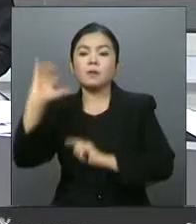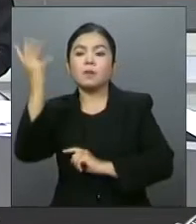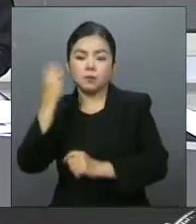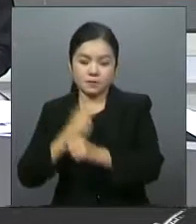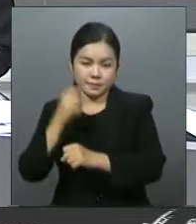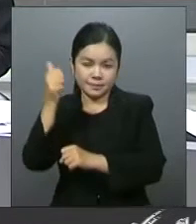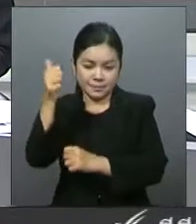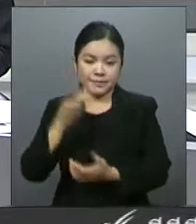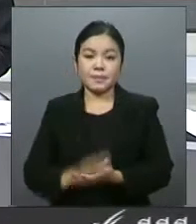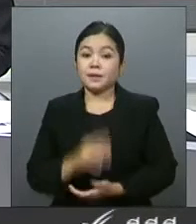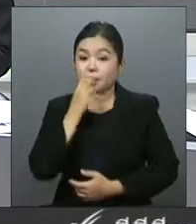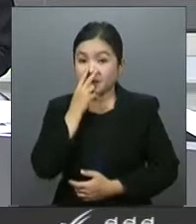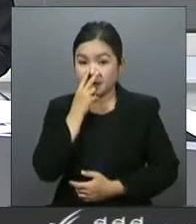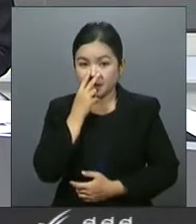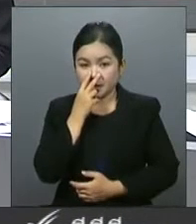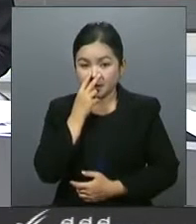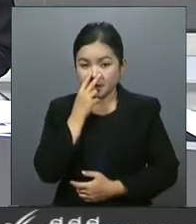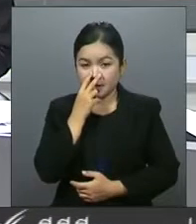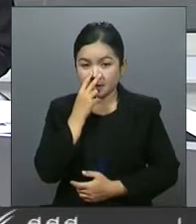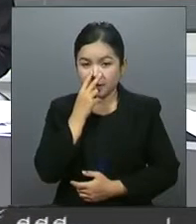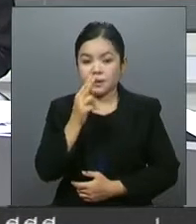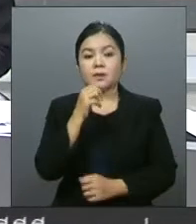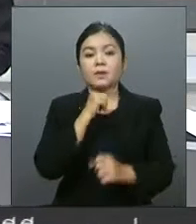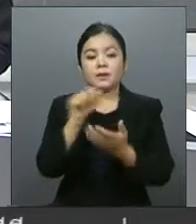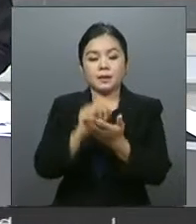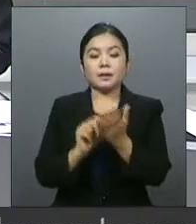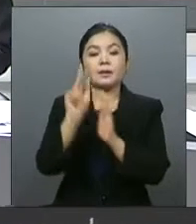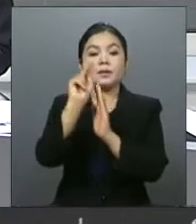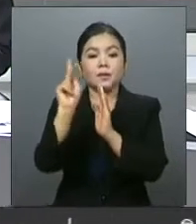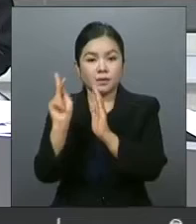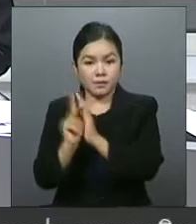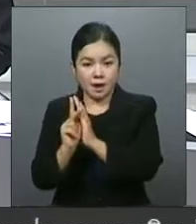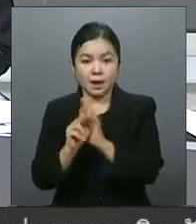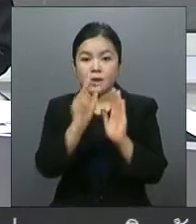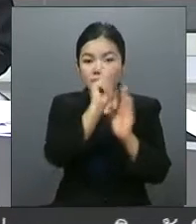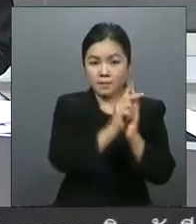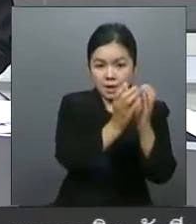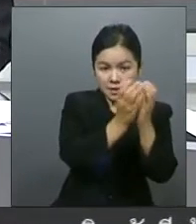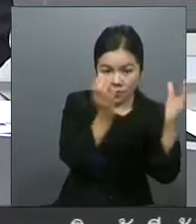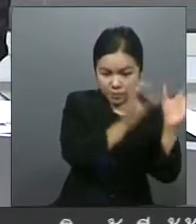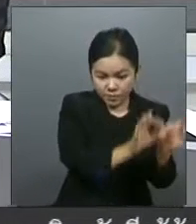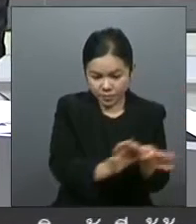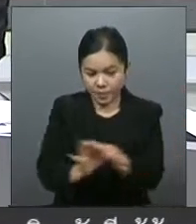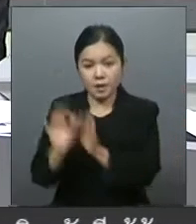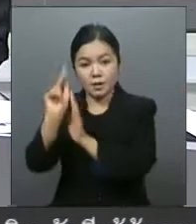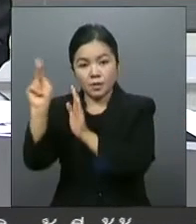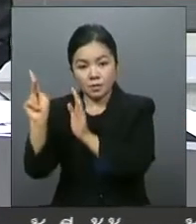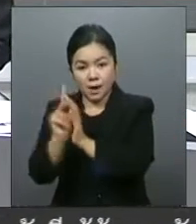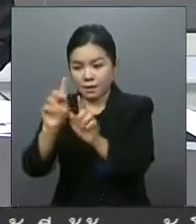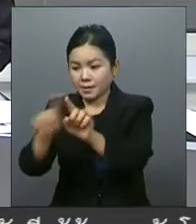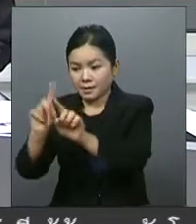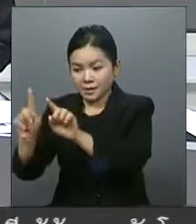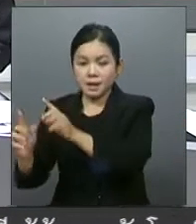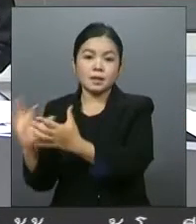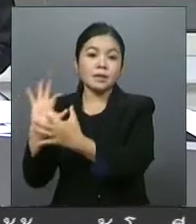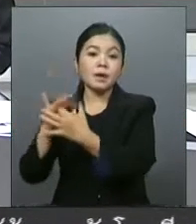มาดูความคืบหน้าการทำกฎหมายลูกนะเพื่อเดินหน้าสู่การเลือกตั้งค่ะก็ยังมีความเห็นต่างอยู่นะคะระหว่างกกต.และทางกรท.นะ